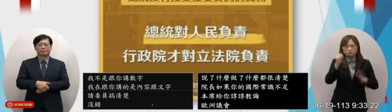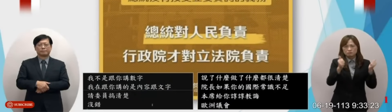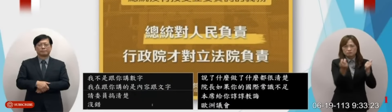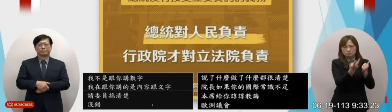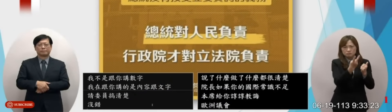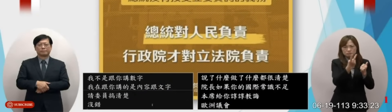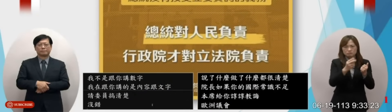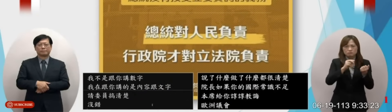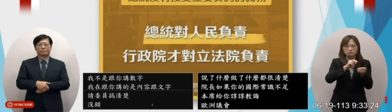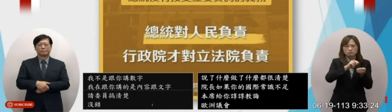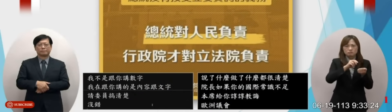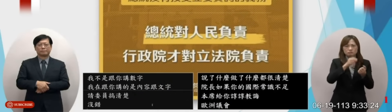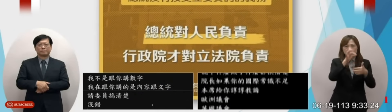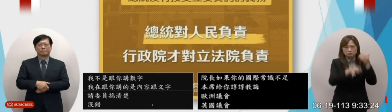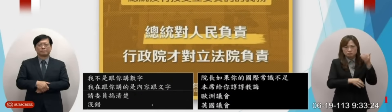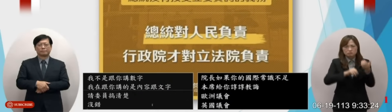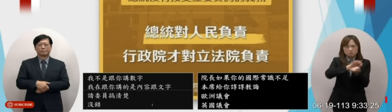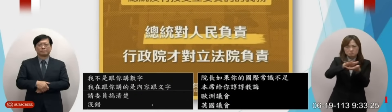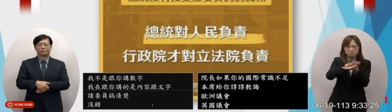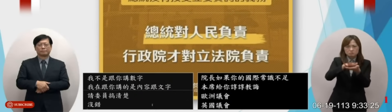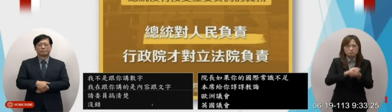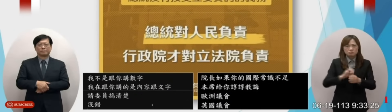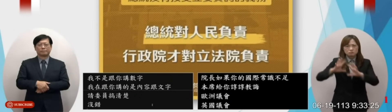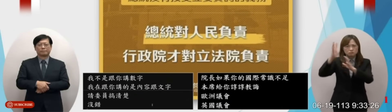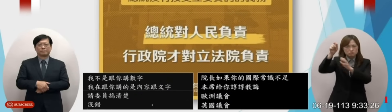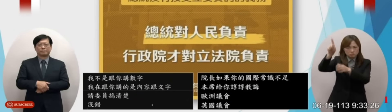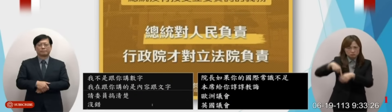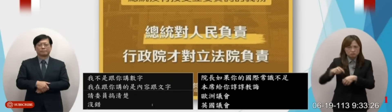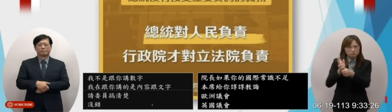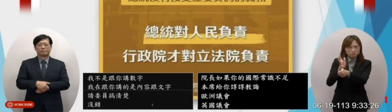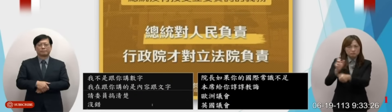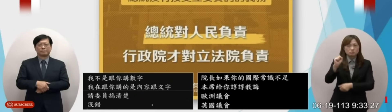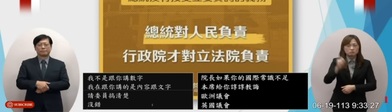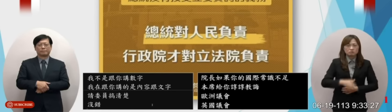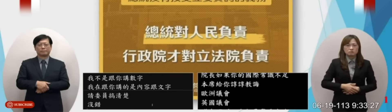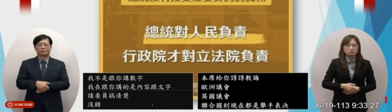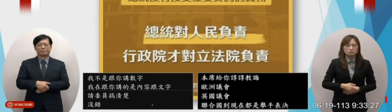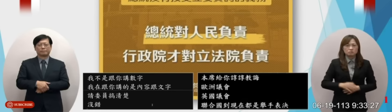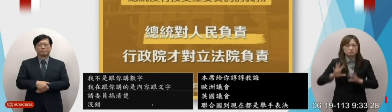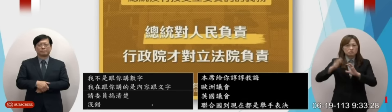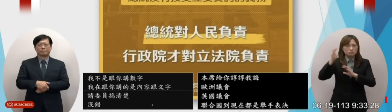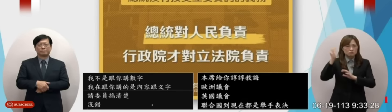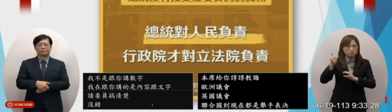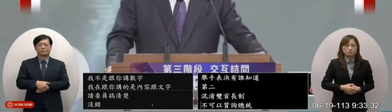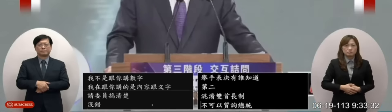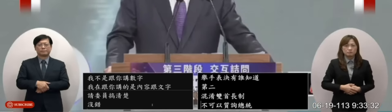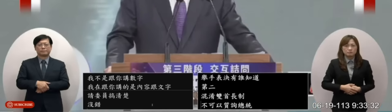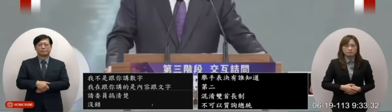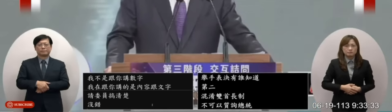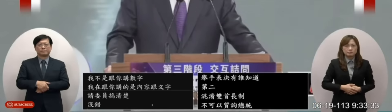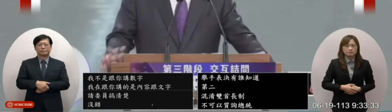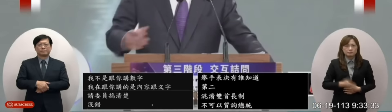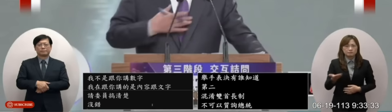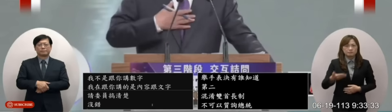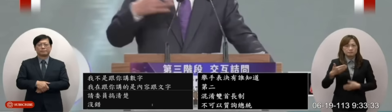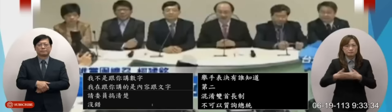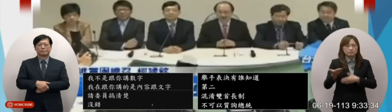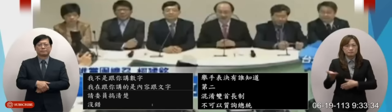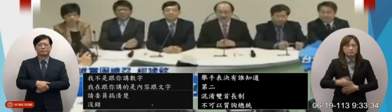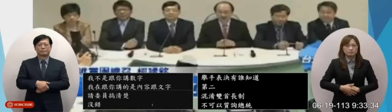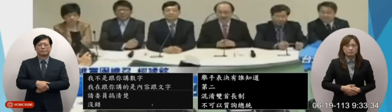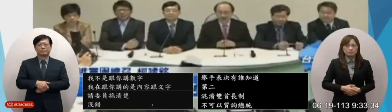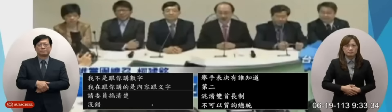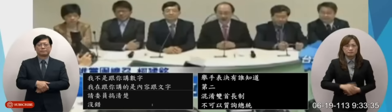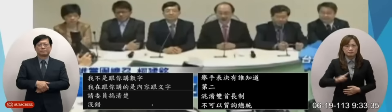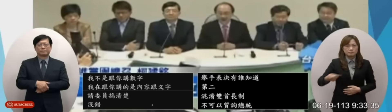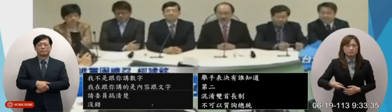质询总统，好，总统没有接受立委质询的义务。来，我们来看一下影片。 我不愿意， 不要